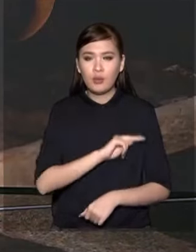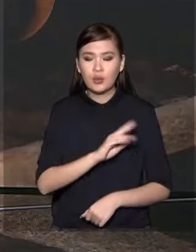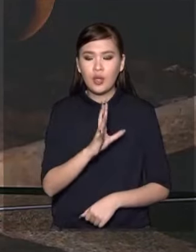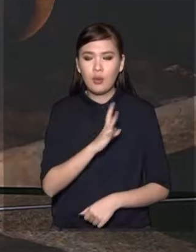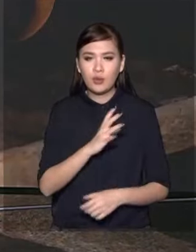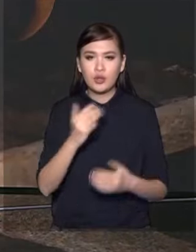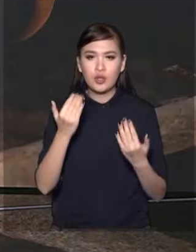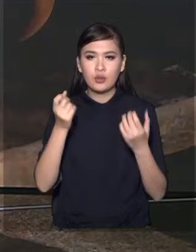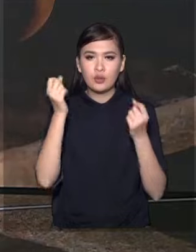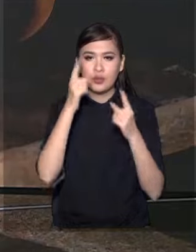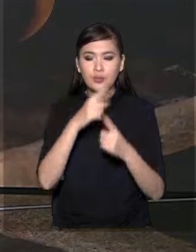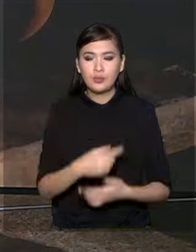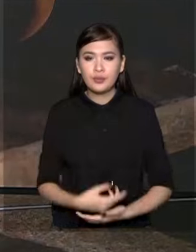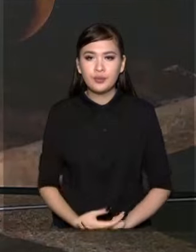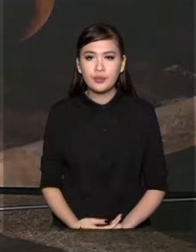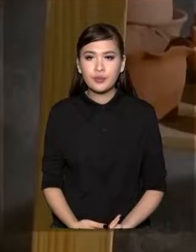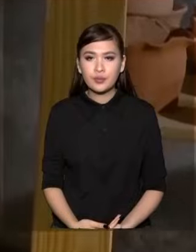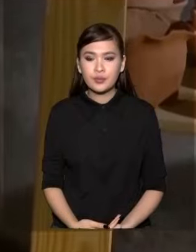наша корреспондент.